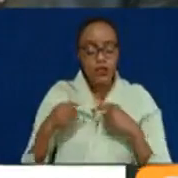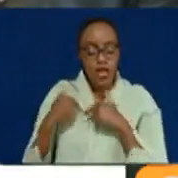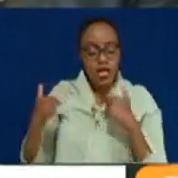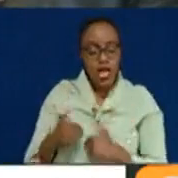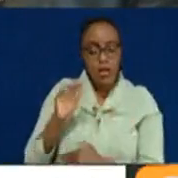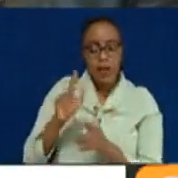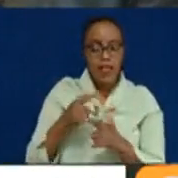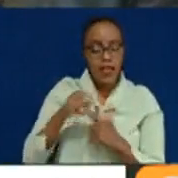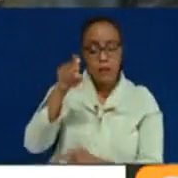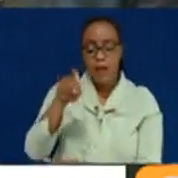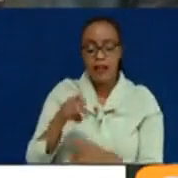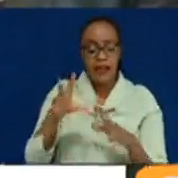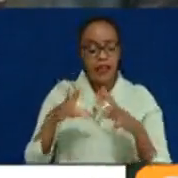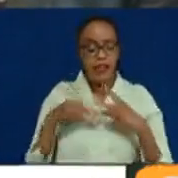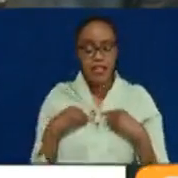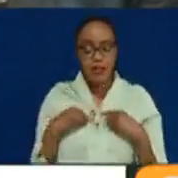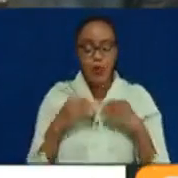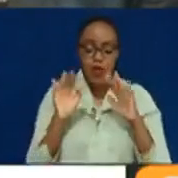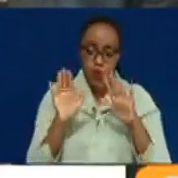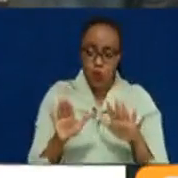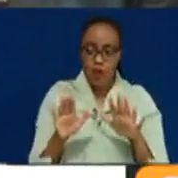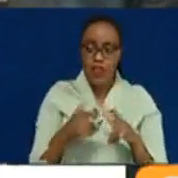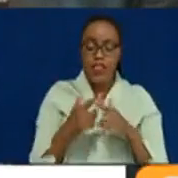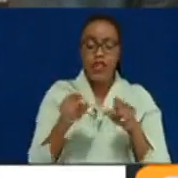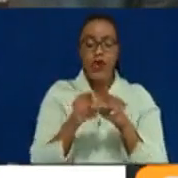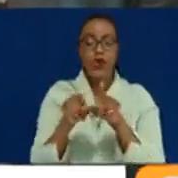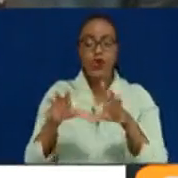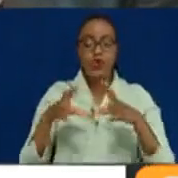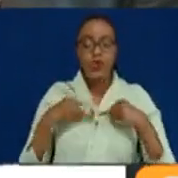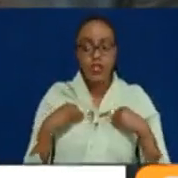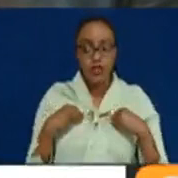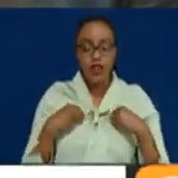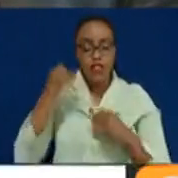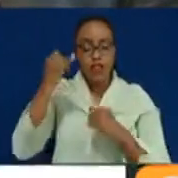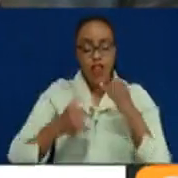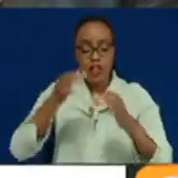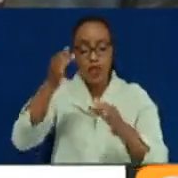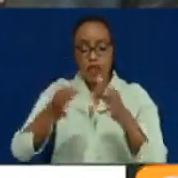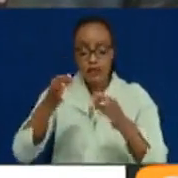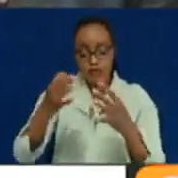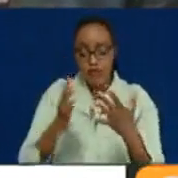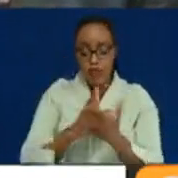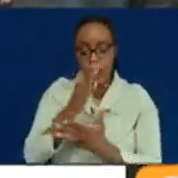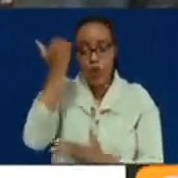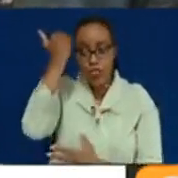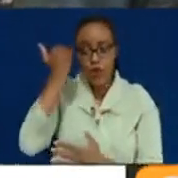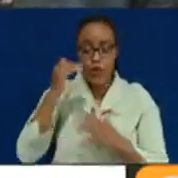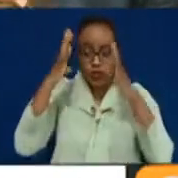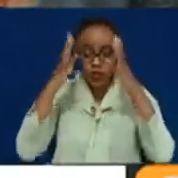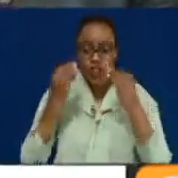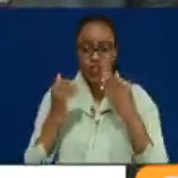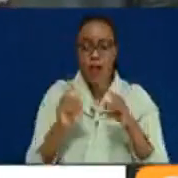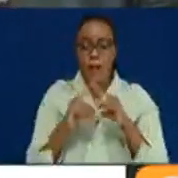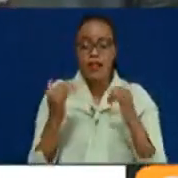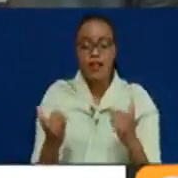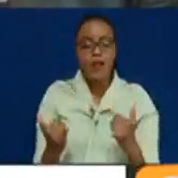yako, lazima tutulie na tukubali uamuzi wa mwisho wa koti. Mumeamua, lakini